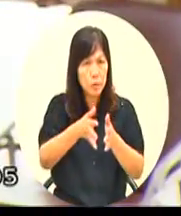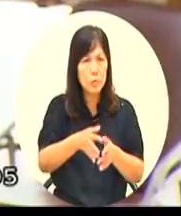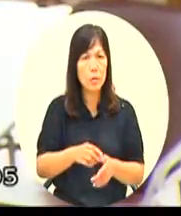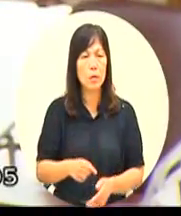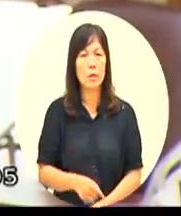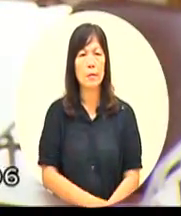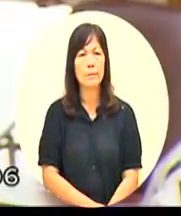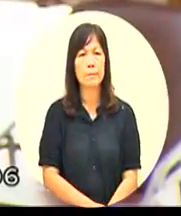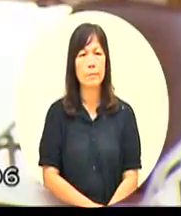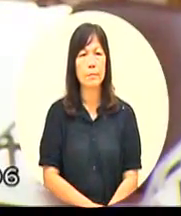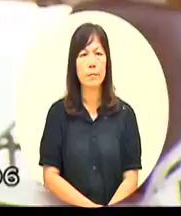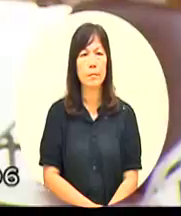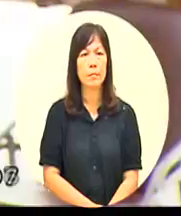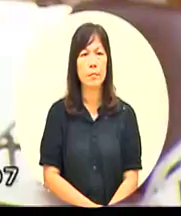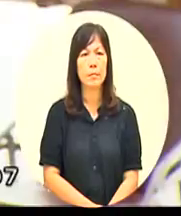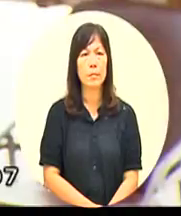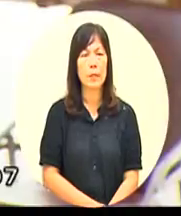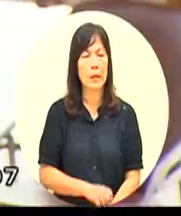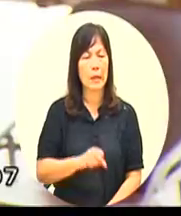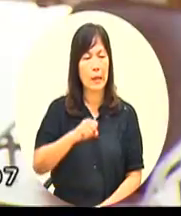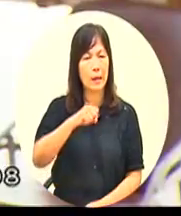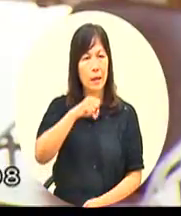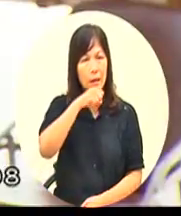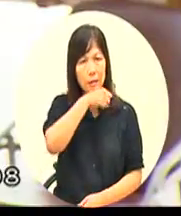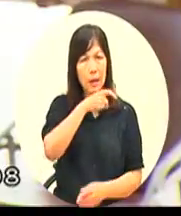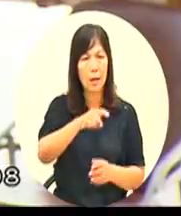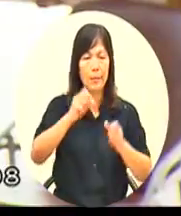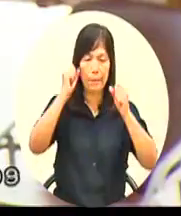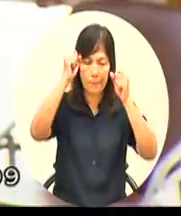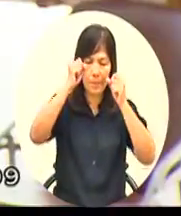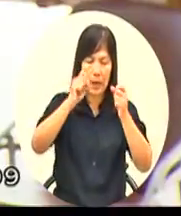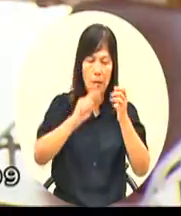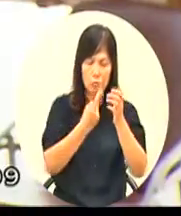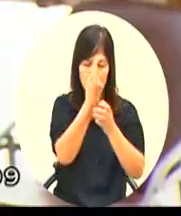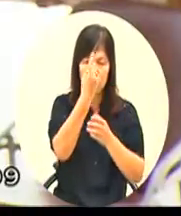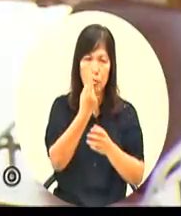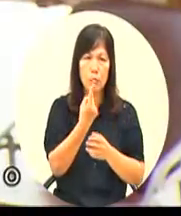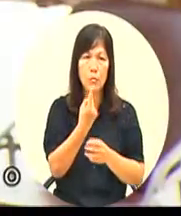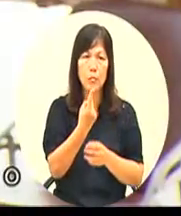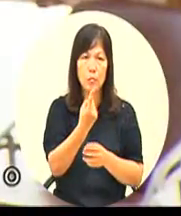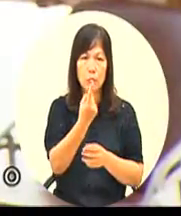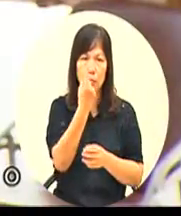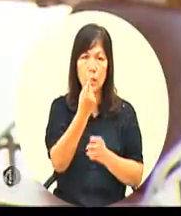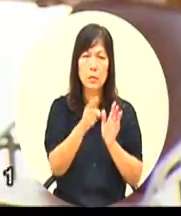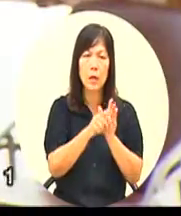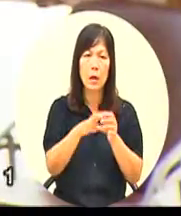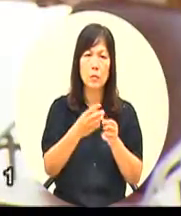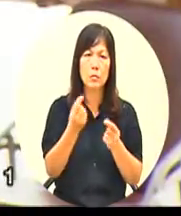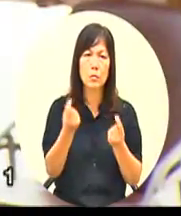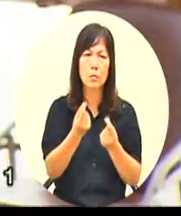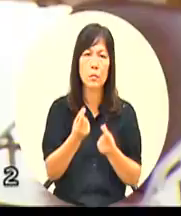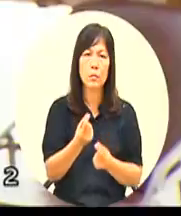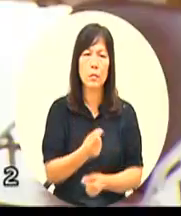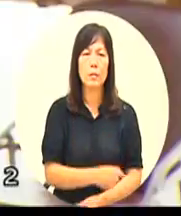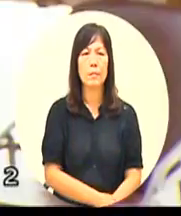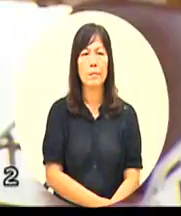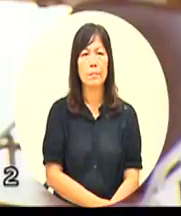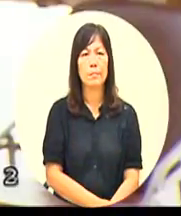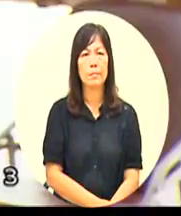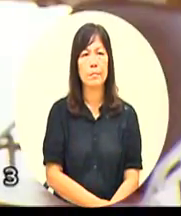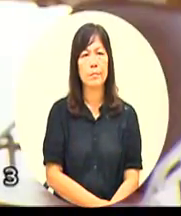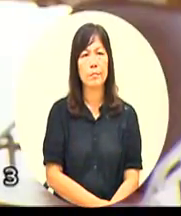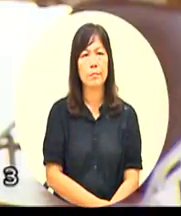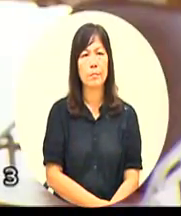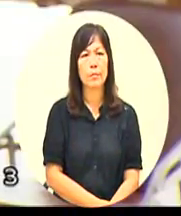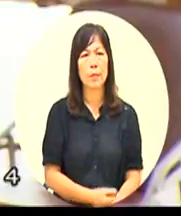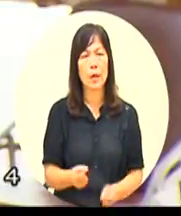我们台湾很多的体育的单项非常的就是说金嘛，也当